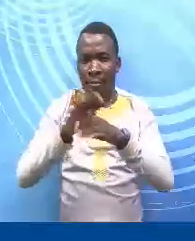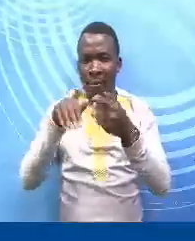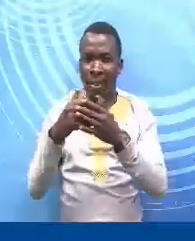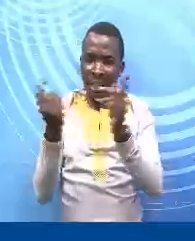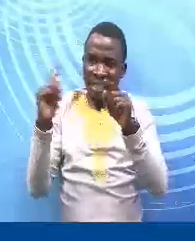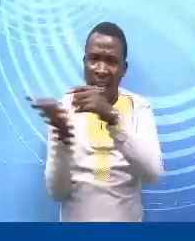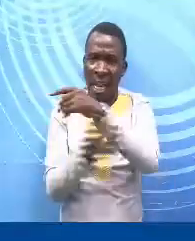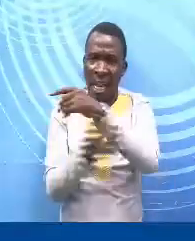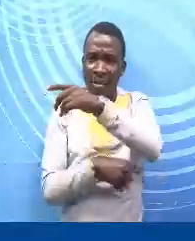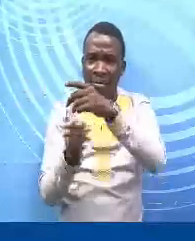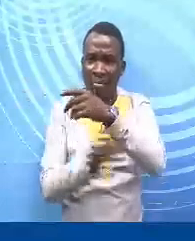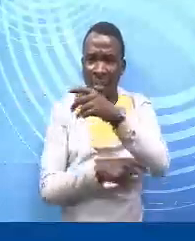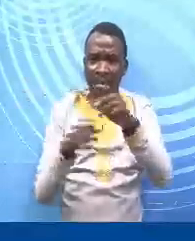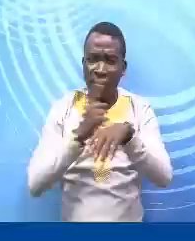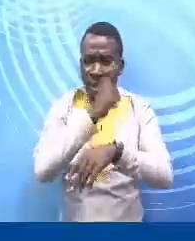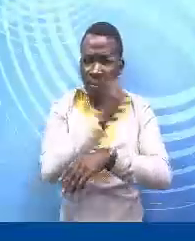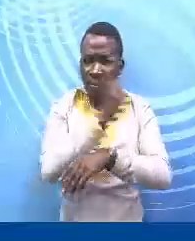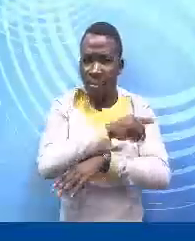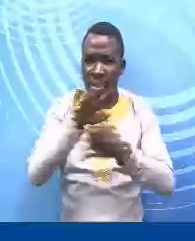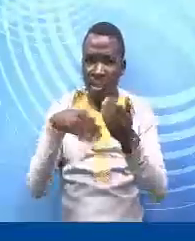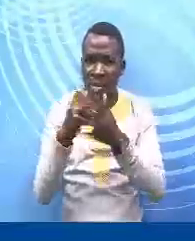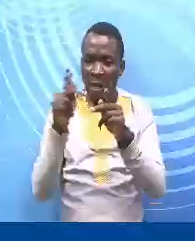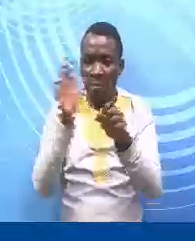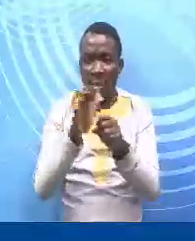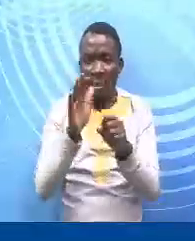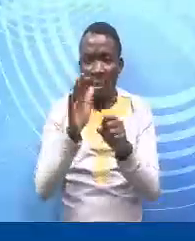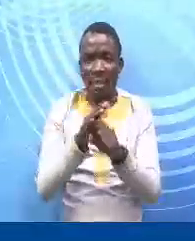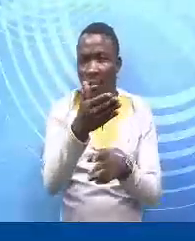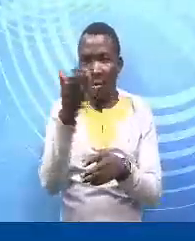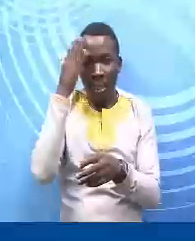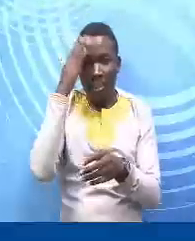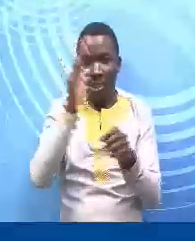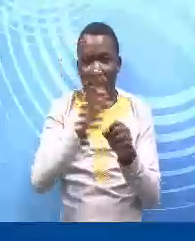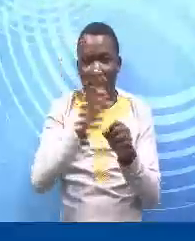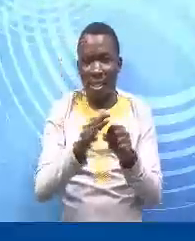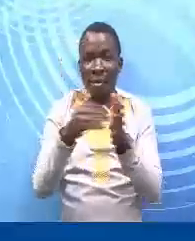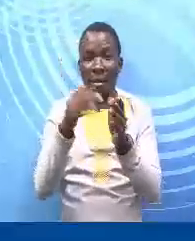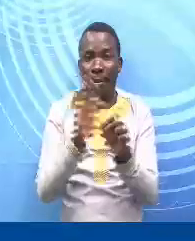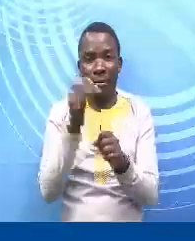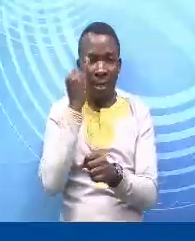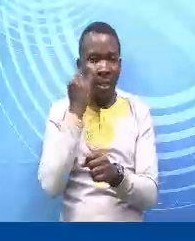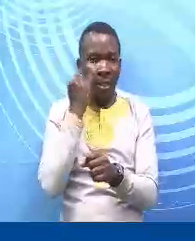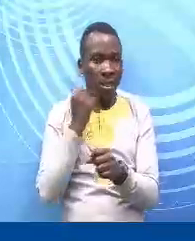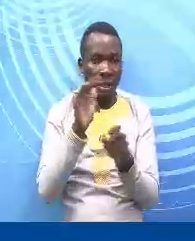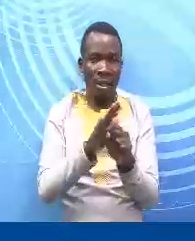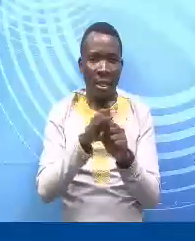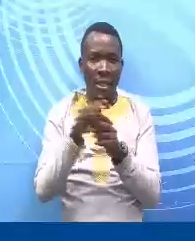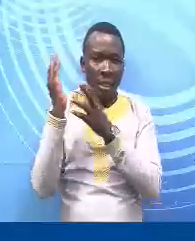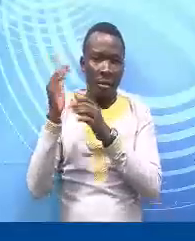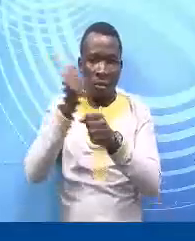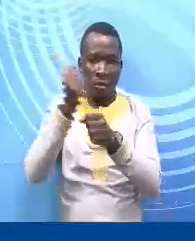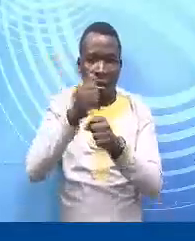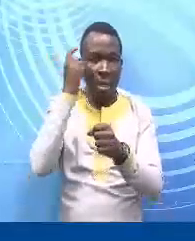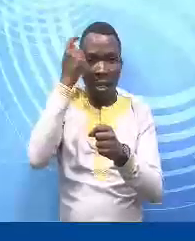nta musenga atarwanya hariya mumbazi n'abantu benshi hano barabizi n'abatabizi arabangamye atubangamye cyane atubangamye twaje ko akorera